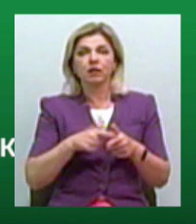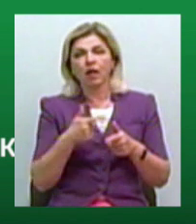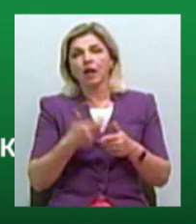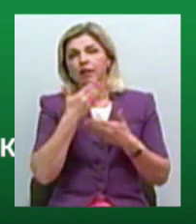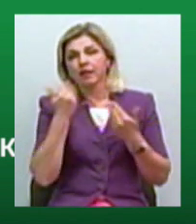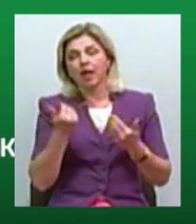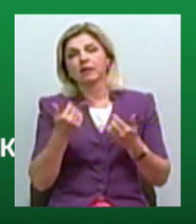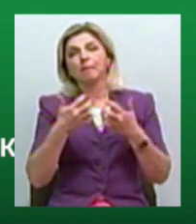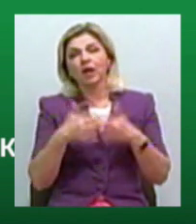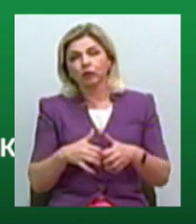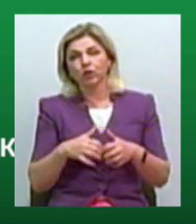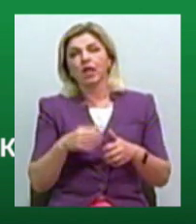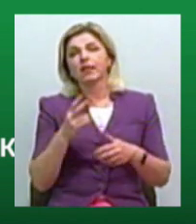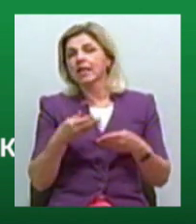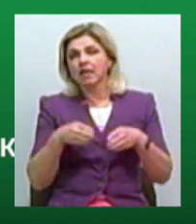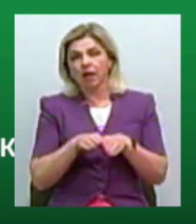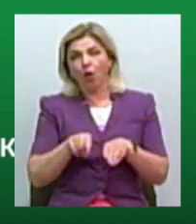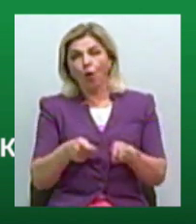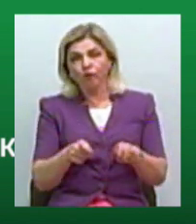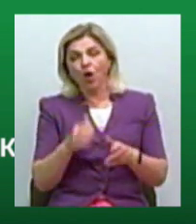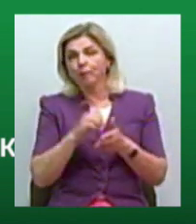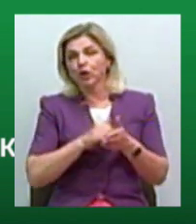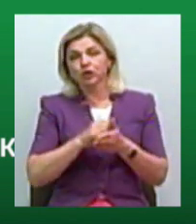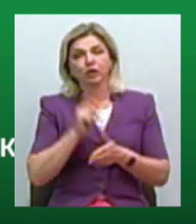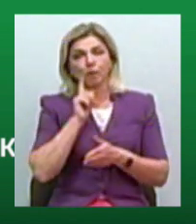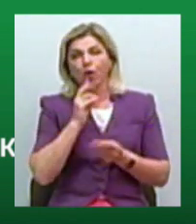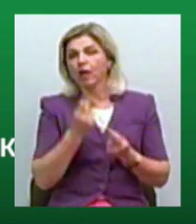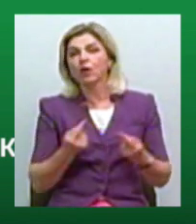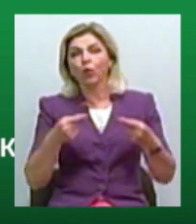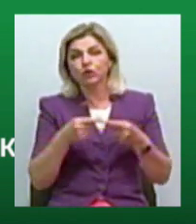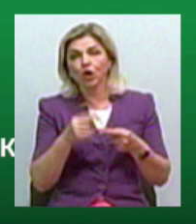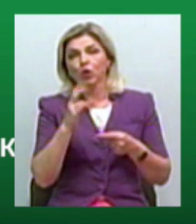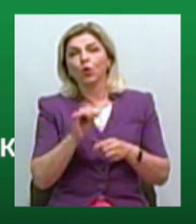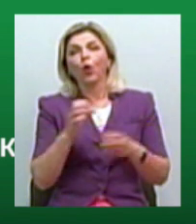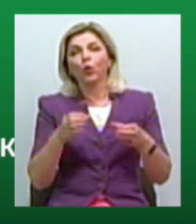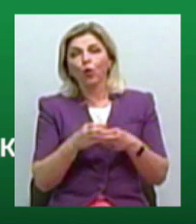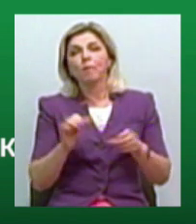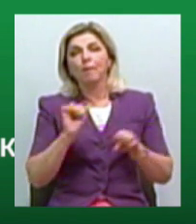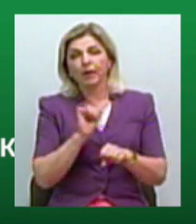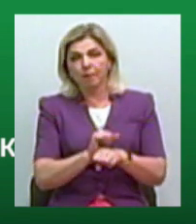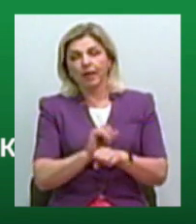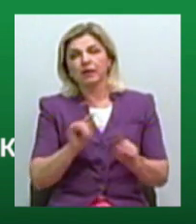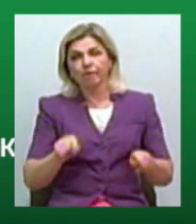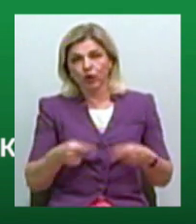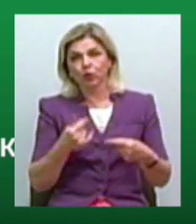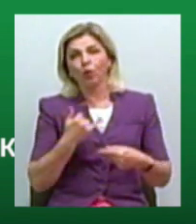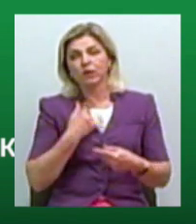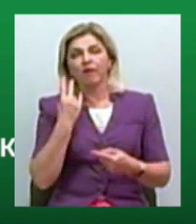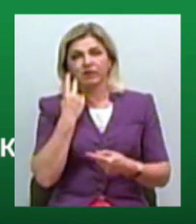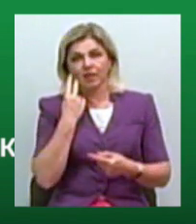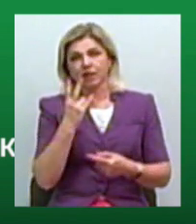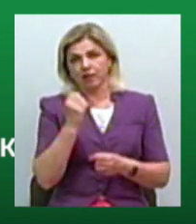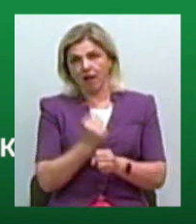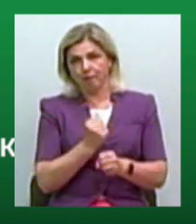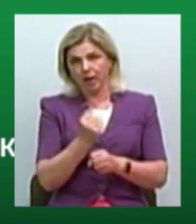прилад, десь відкриті комфорки. Причина поки що не встановлена. Але група припинення-відновлення у мене знаходиться постійно на